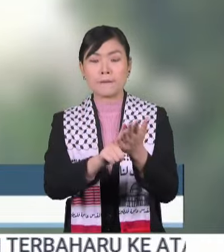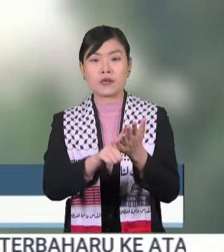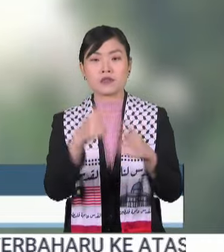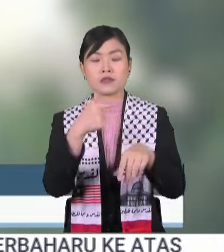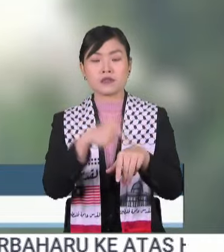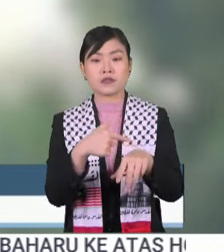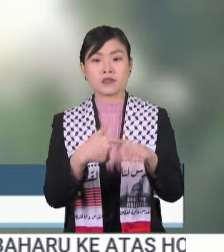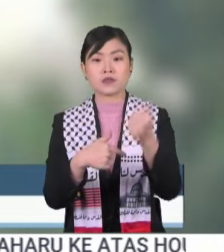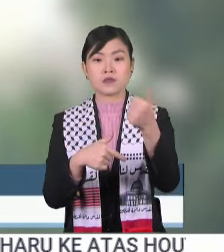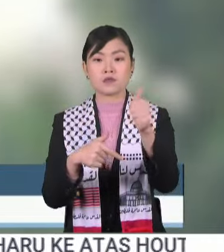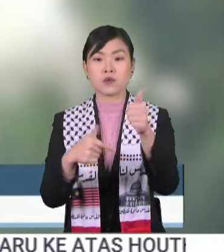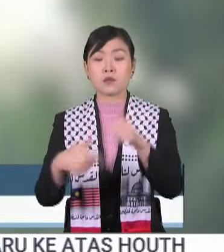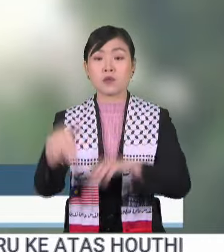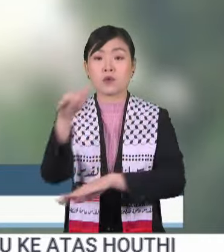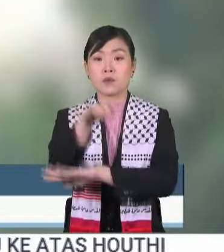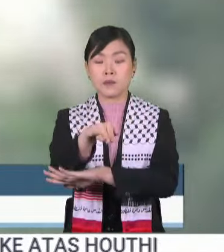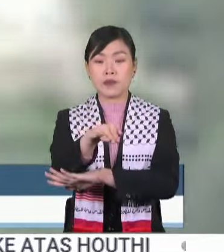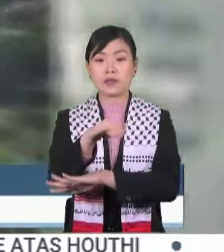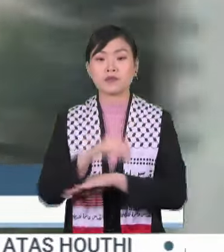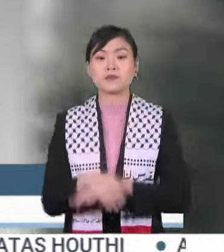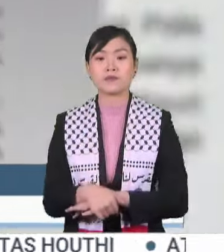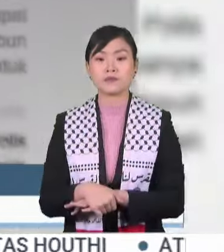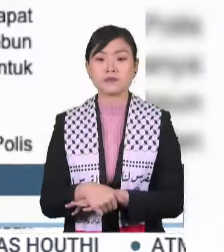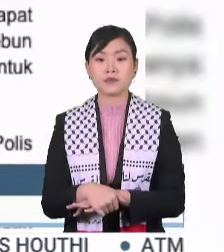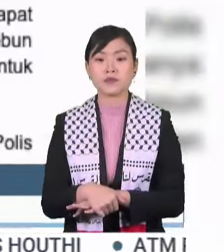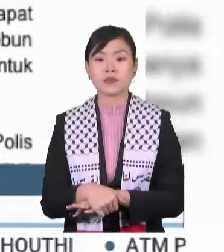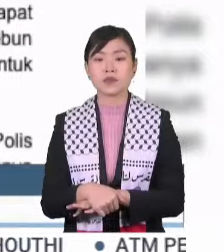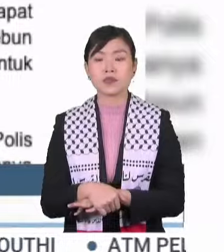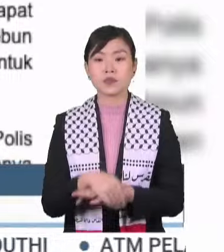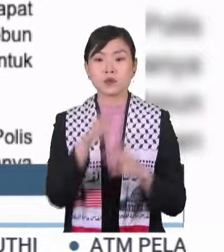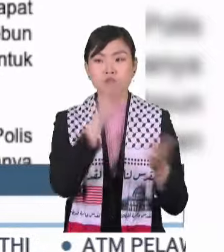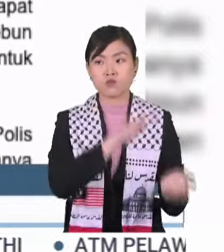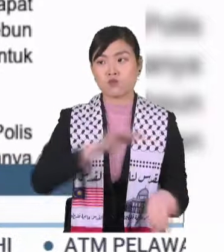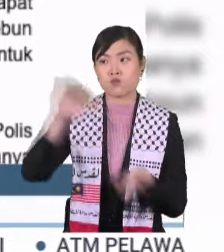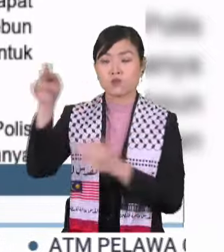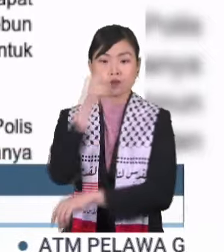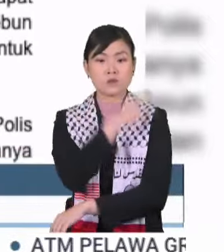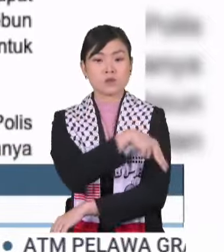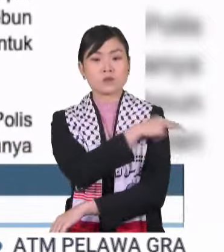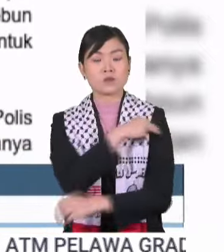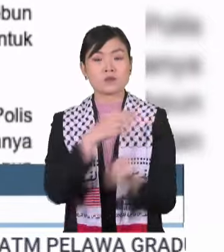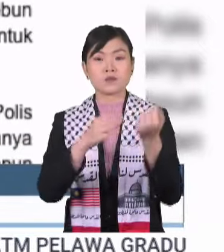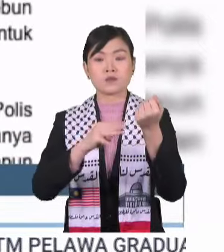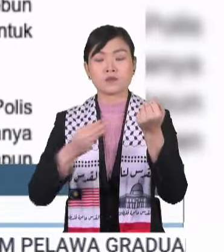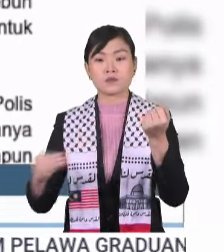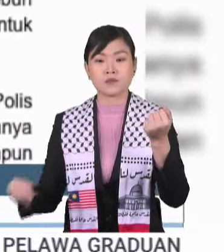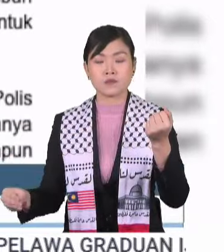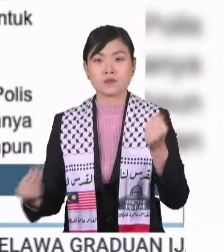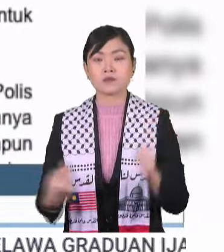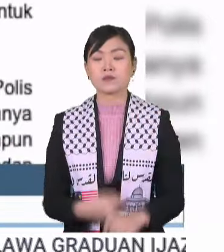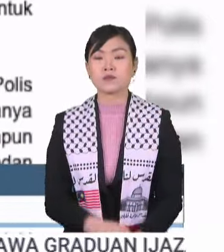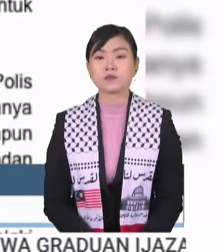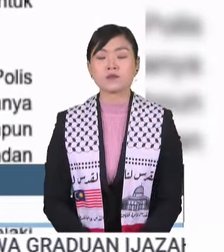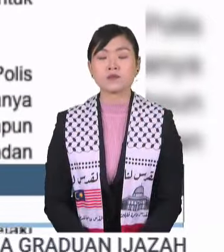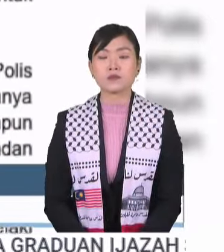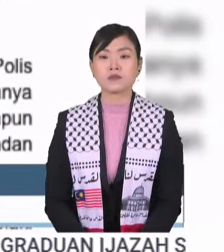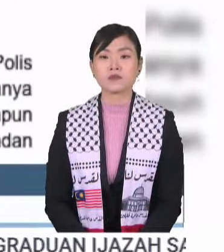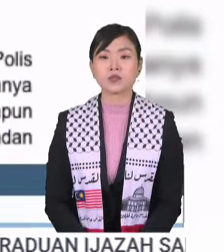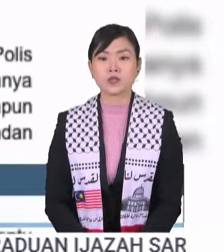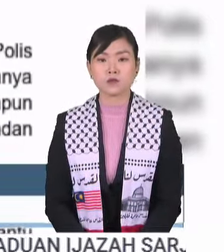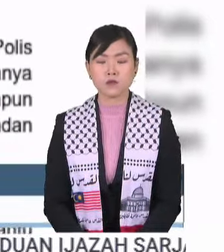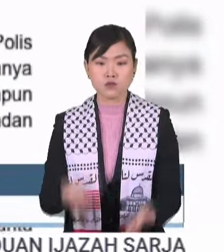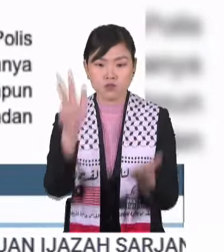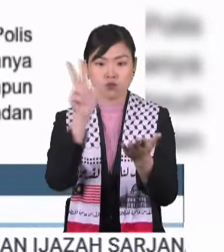1029 malam dan mangsa telah dihantar ke Hospital Miri pihak polis telah bergegas ke Hospital Miri untuk